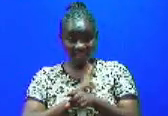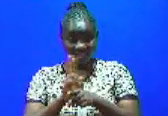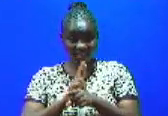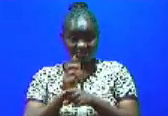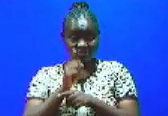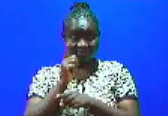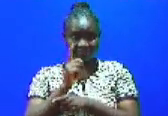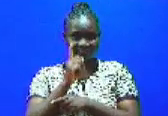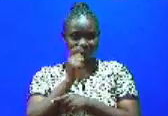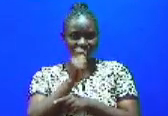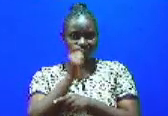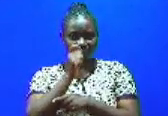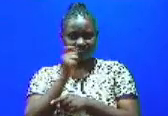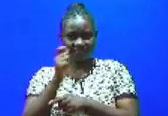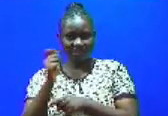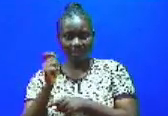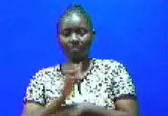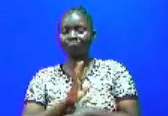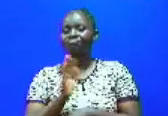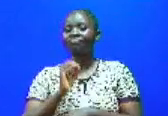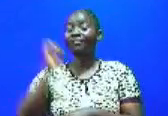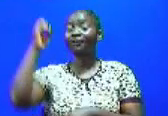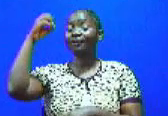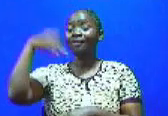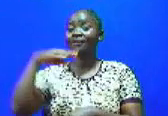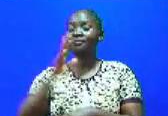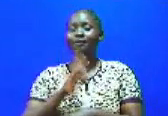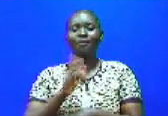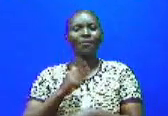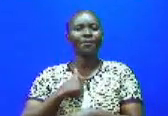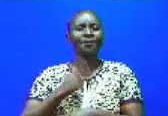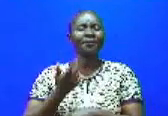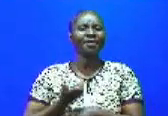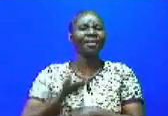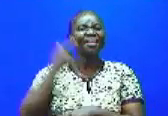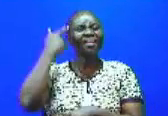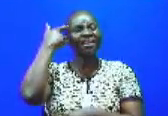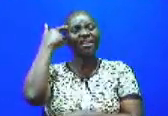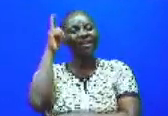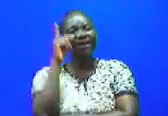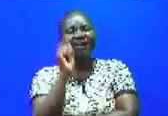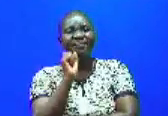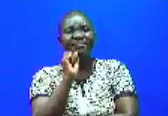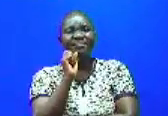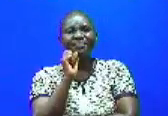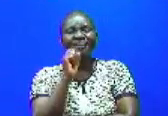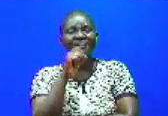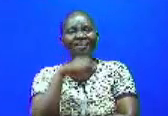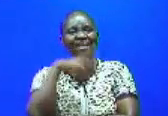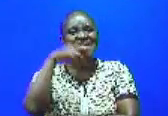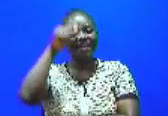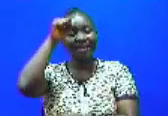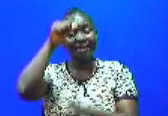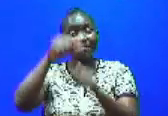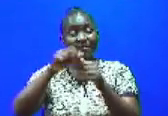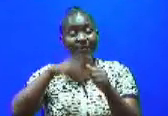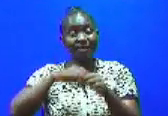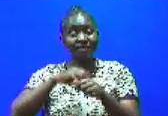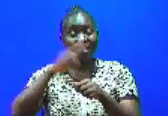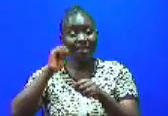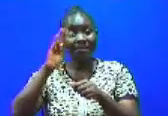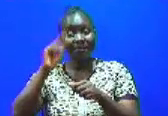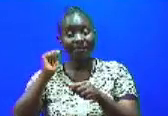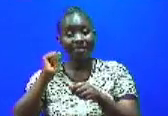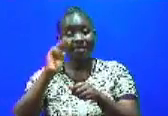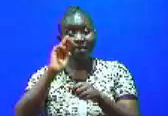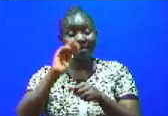Nimesomea Koroboi, si yeye ana stima. Sasa mimi nashindwa, sisi tutakumbukwa lini? Sasa governor, MP, MCA, kama